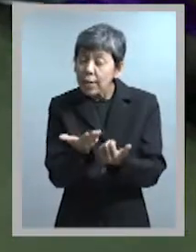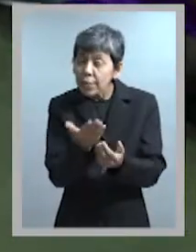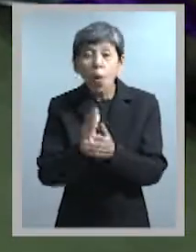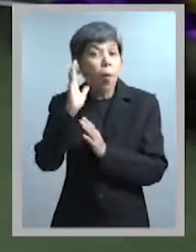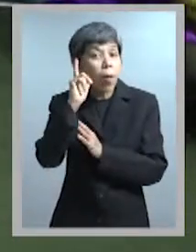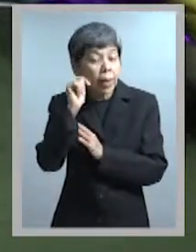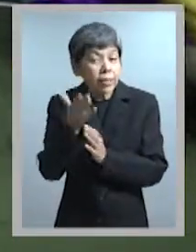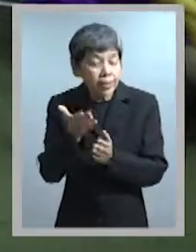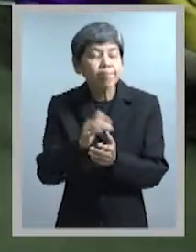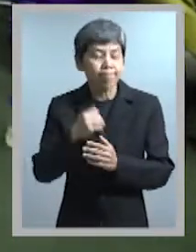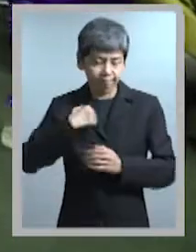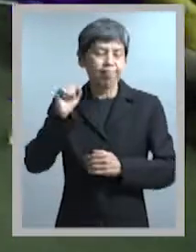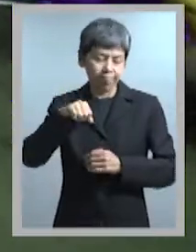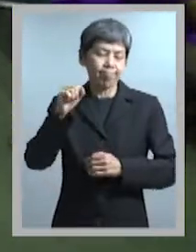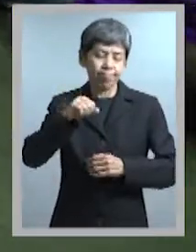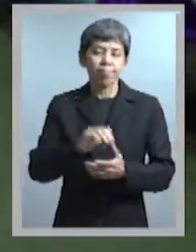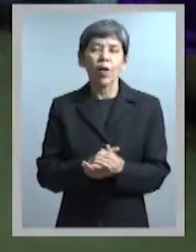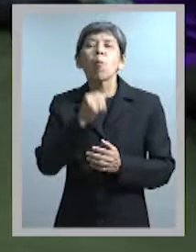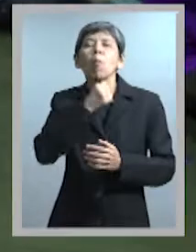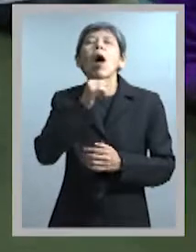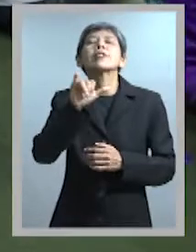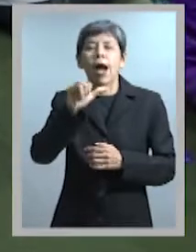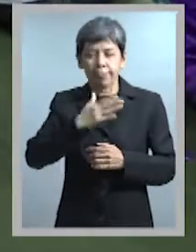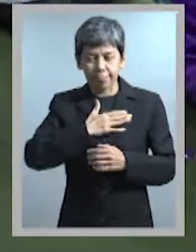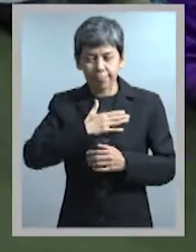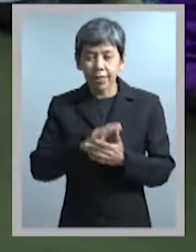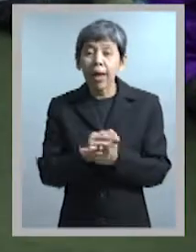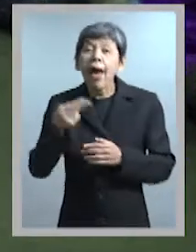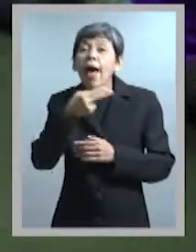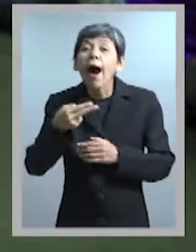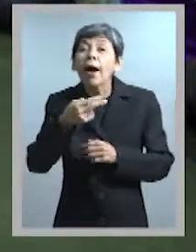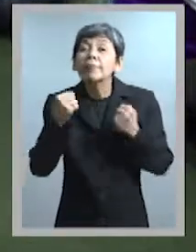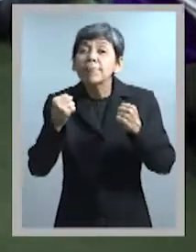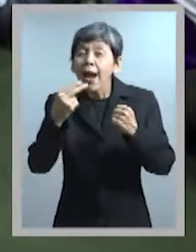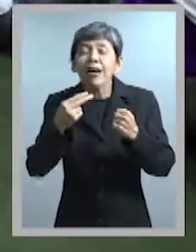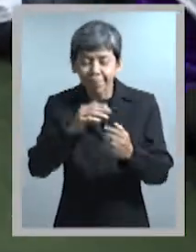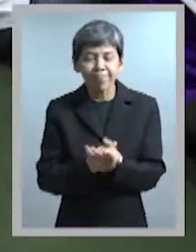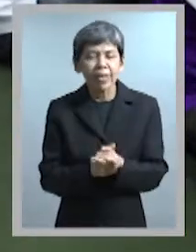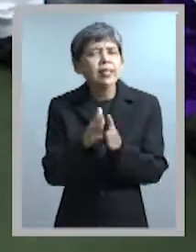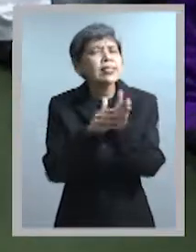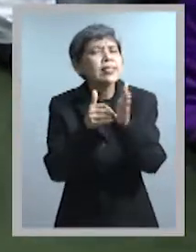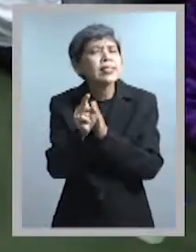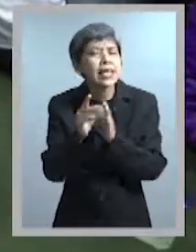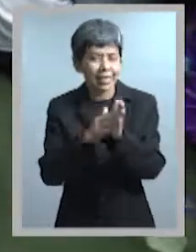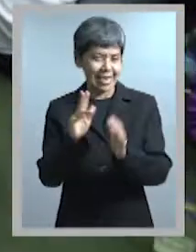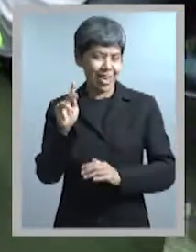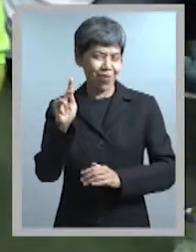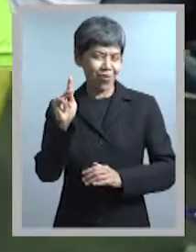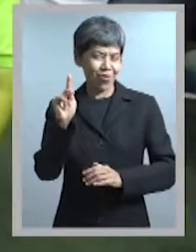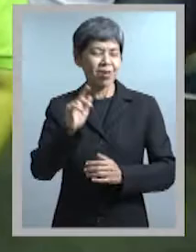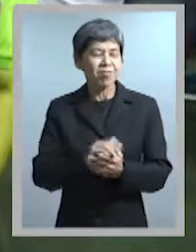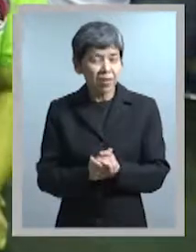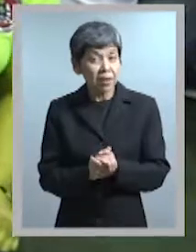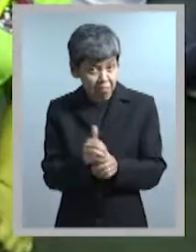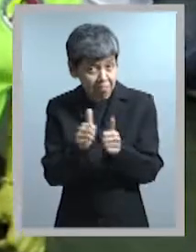วันนี้มาเป็นผู้ปกครองใช่ไหมครับ ค่ะเป็นคุณย่าค่ะ คุณย่าเหรอครับมาเชียร์หลานใช่ไหมครับสีอะไรครับ สีเขียว